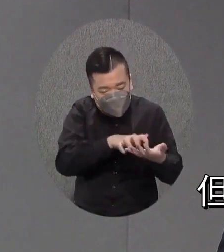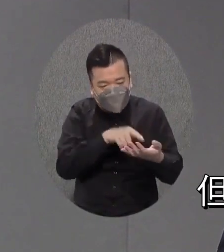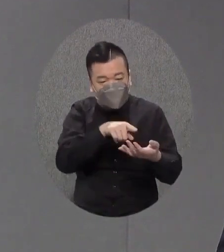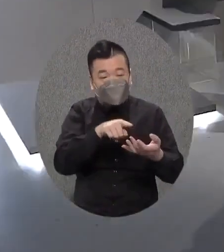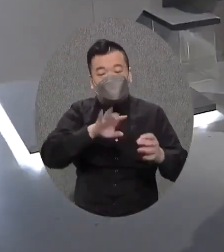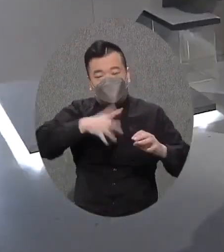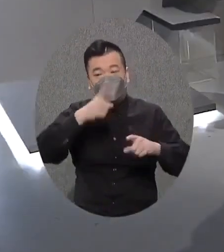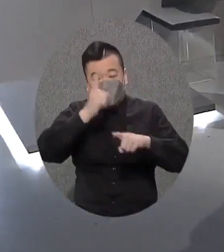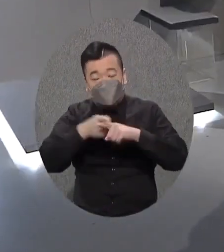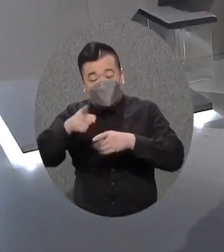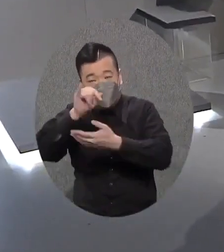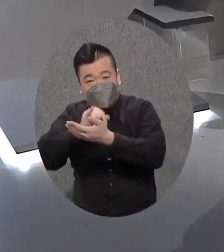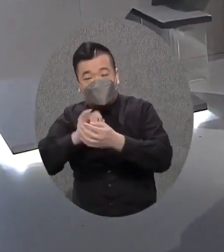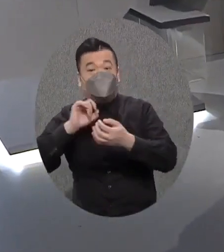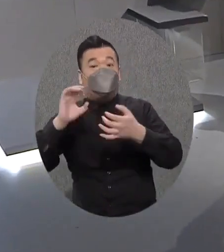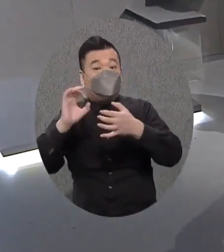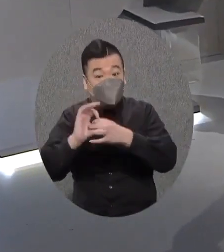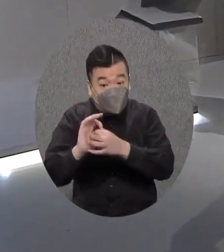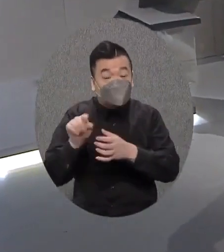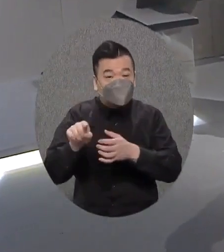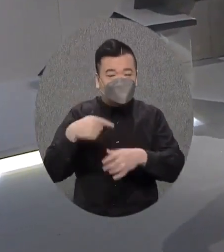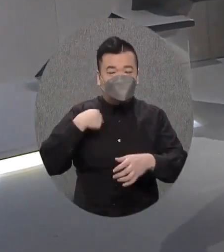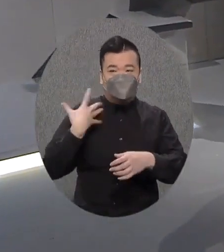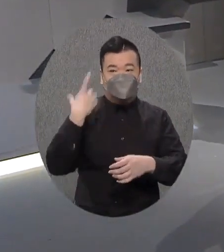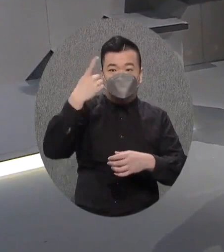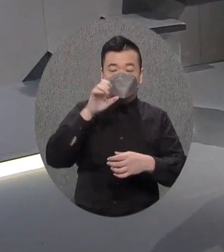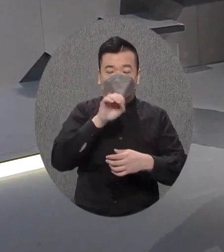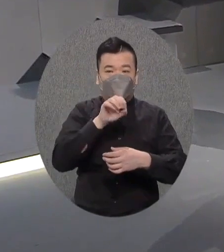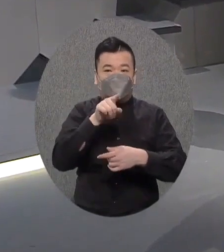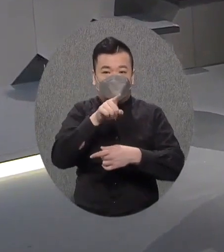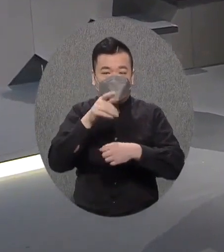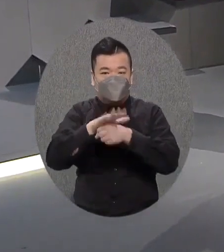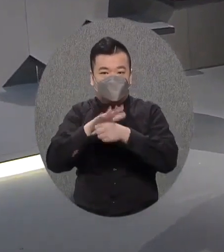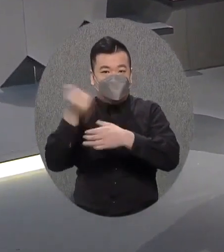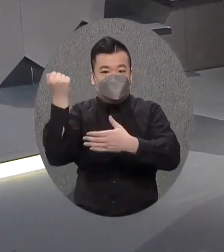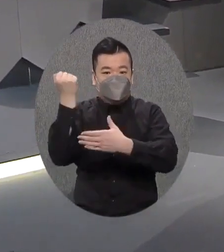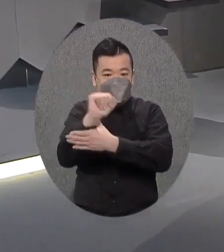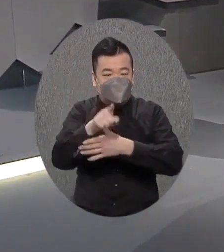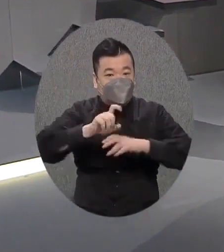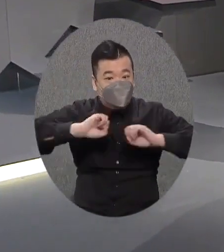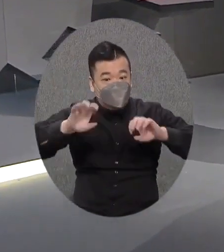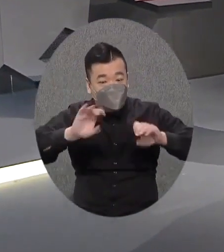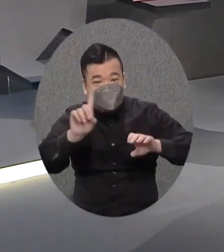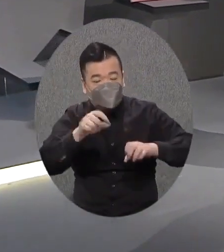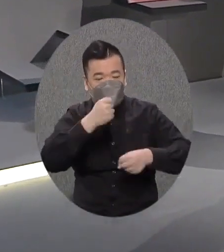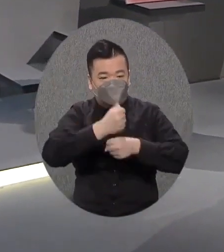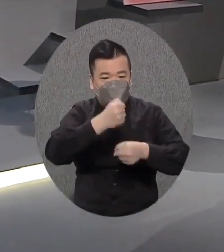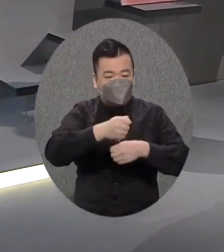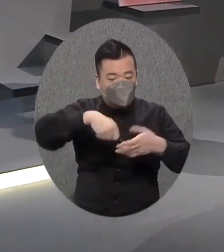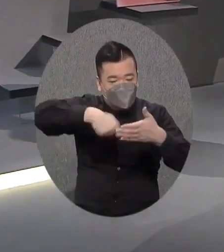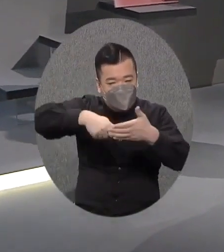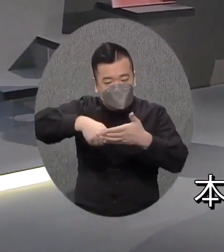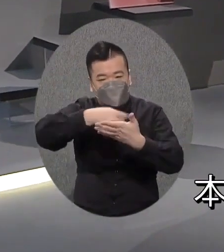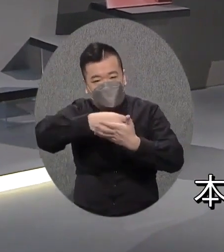的。上一集我们就讲到抗日战争时期艺术家如何将宣传的信息制成版画宣传